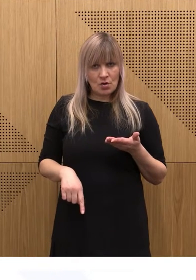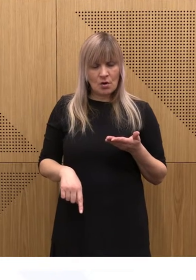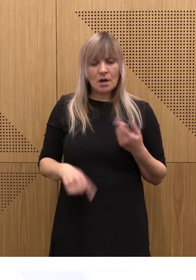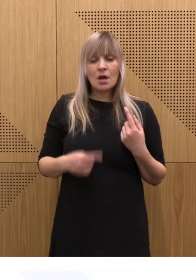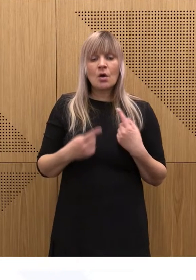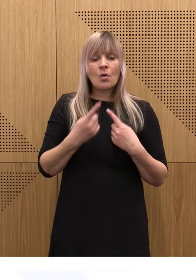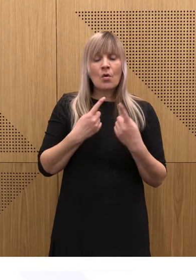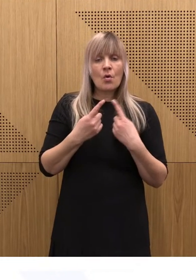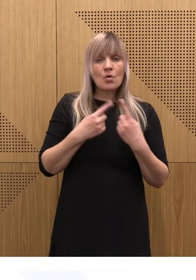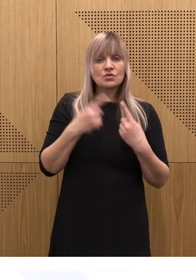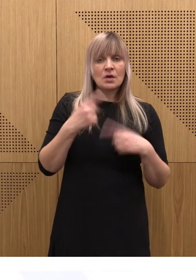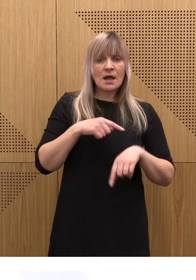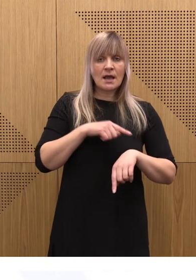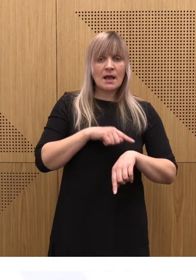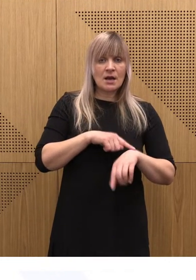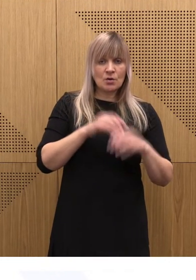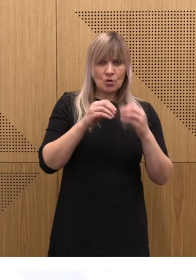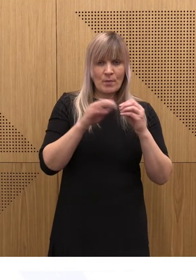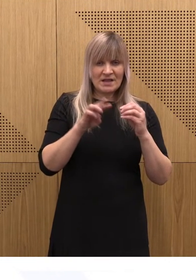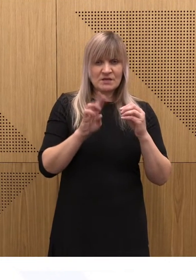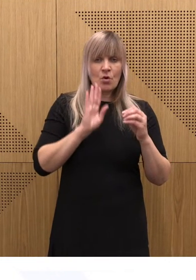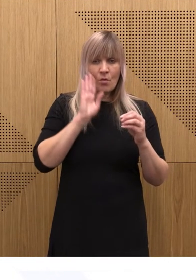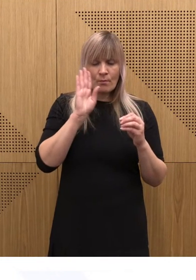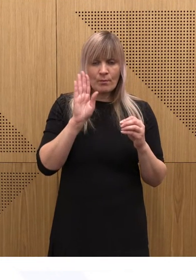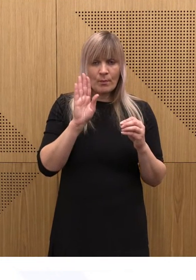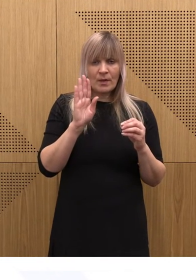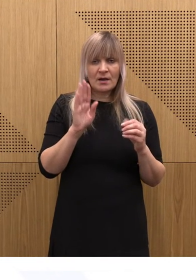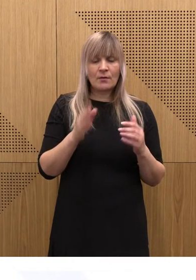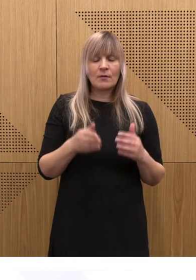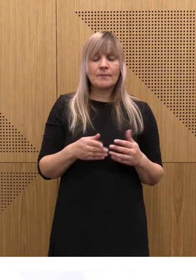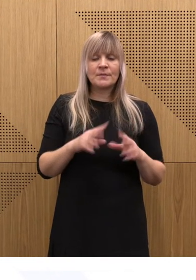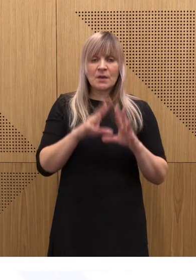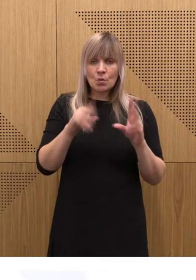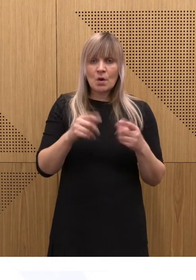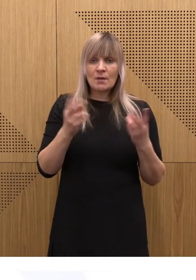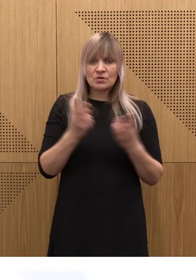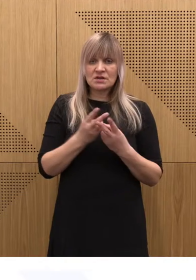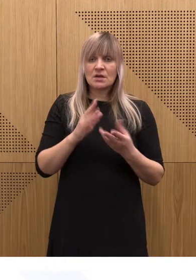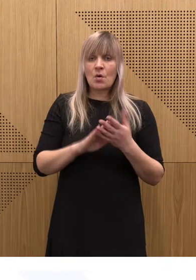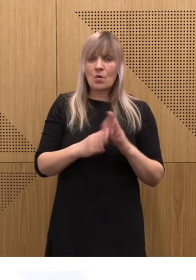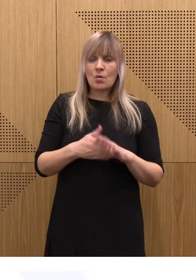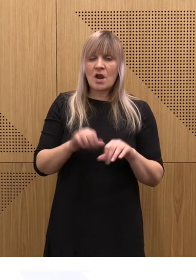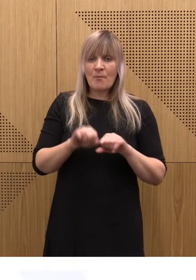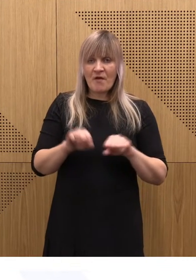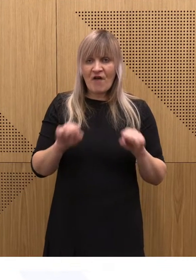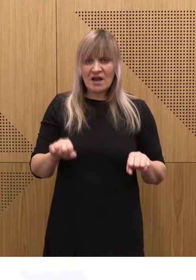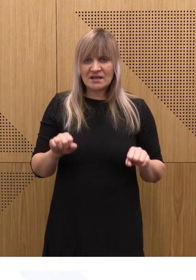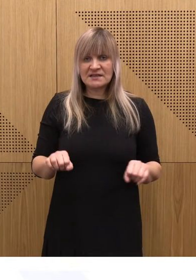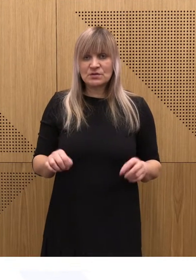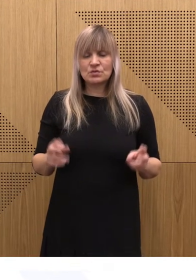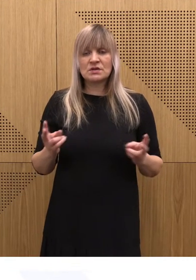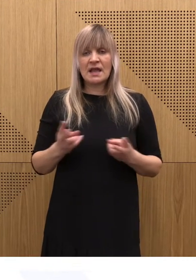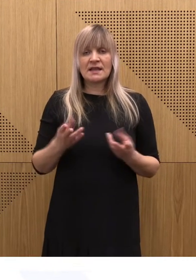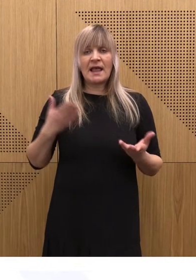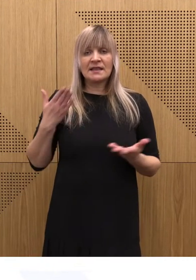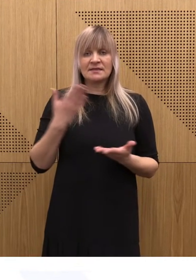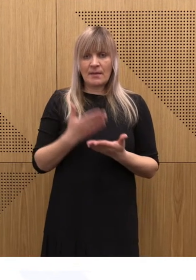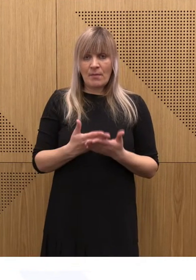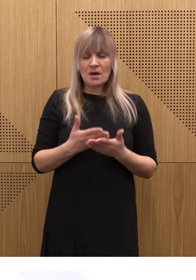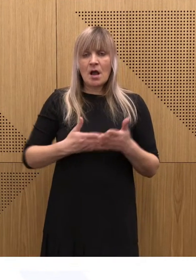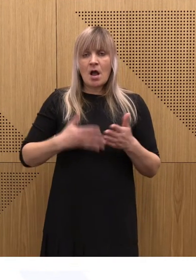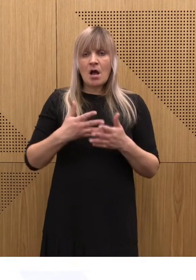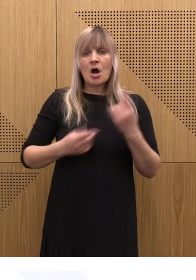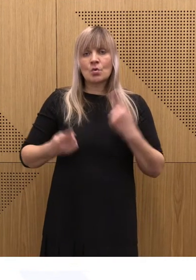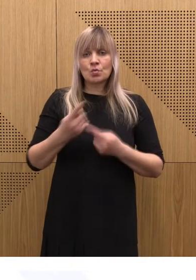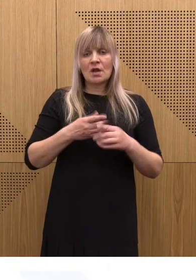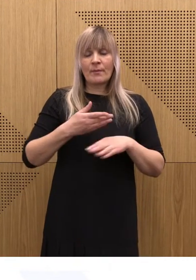koosolek teisipäeva hommikul kell 10 lõppes järgnevalt, et jäi kokkuleppe, et valitsus neid ettepanekud arutab